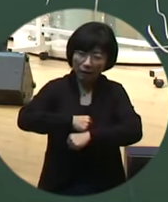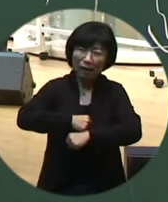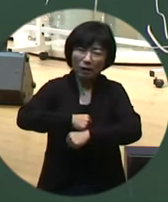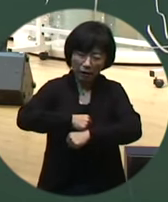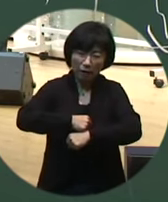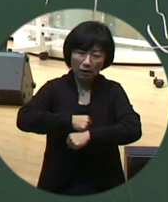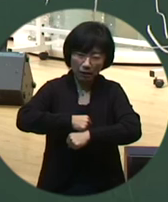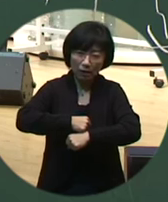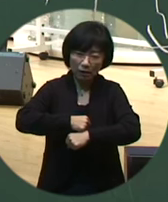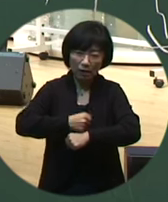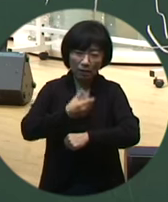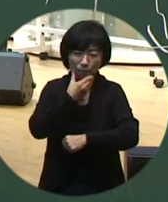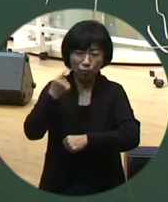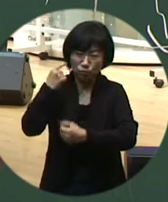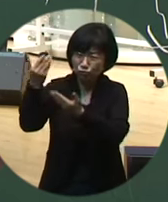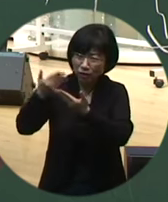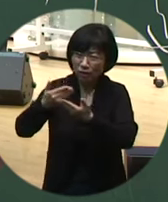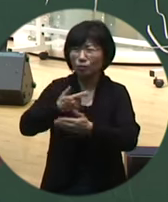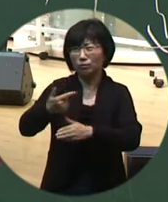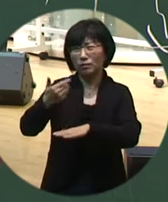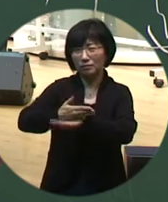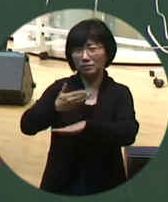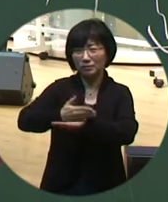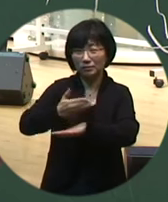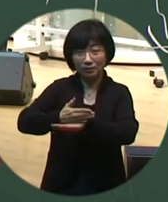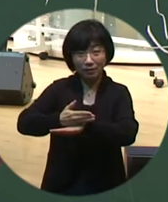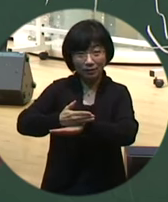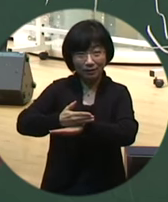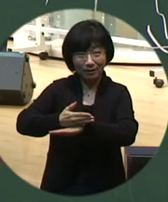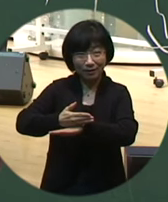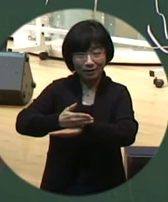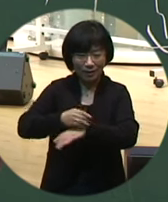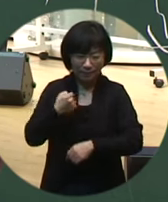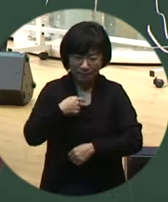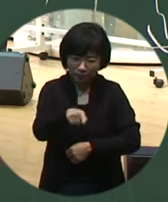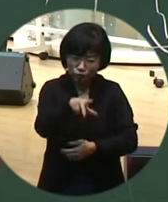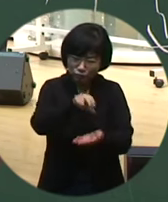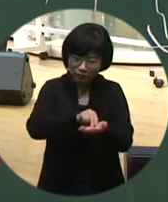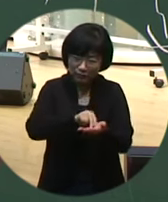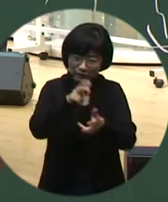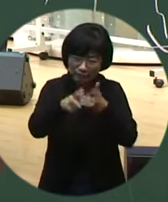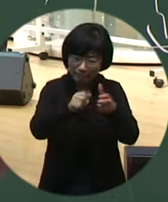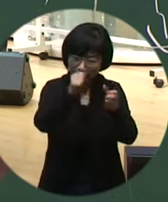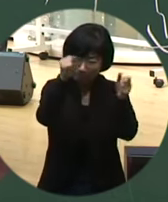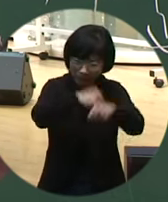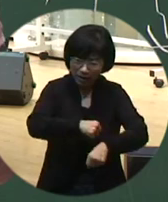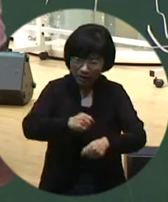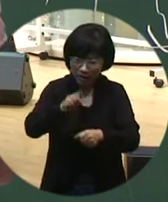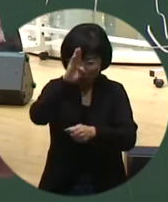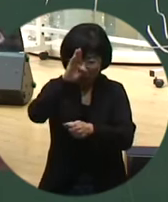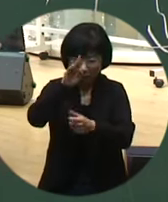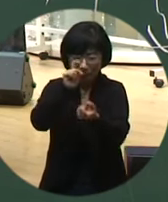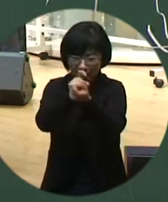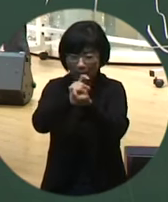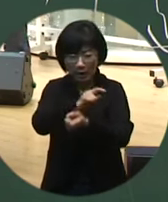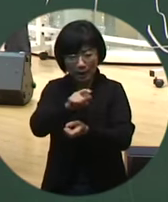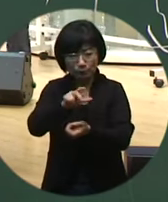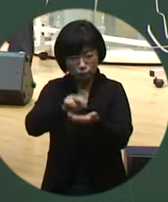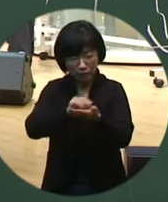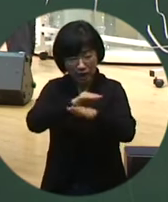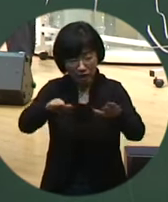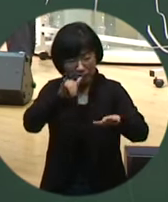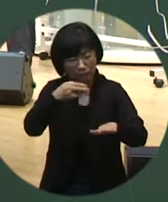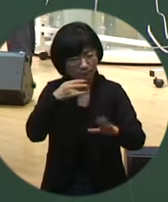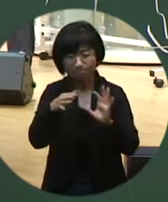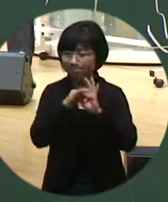can realize this gospel. 참 감사하구나. I'm so thankful for that. 저 문제 해결되고 안 되고 나는 관계없어. So whether that problem is solved or not has nothing to do